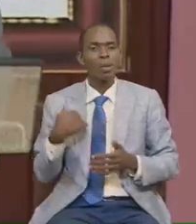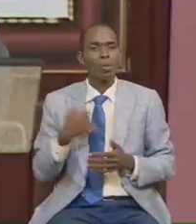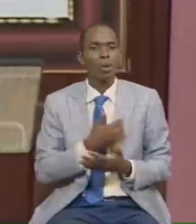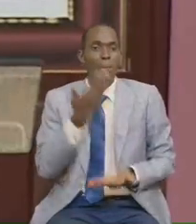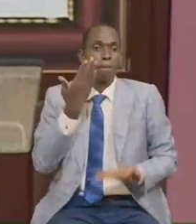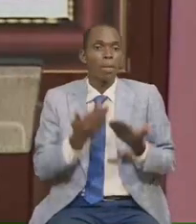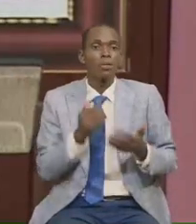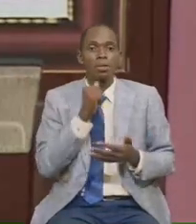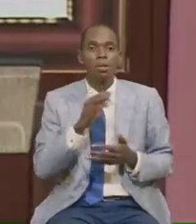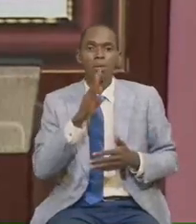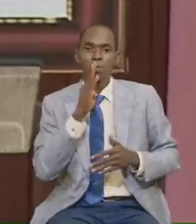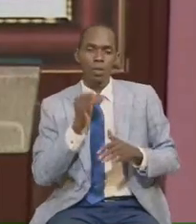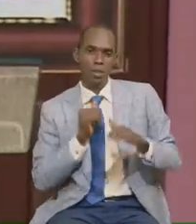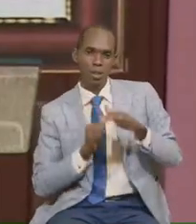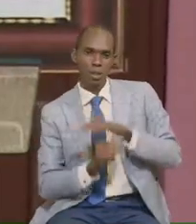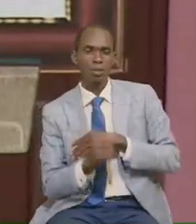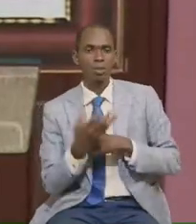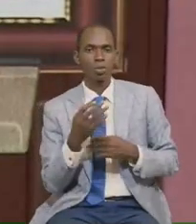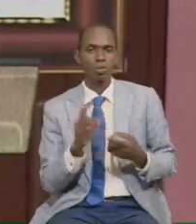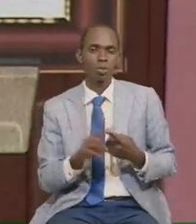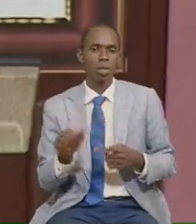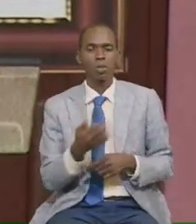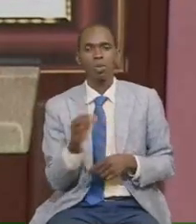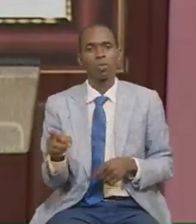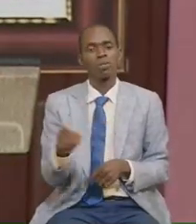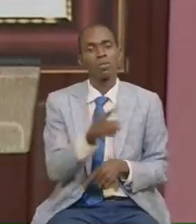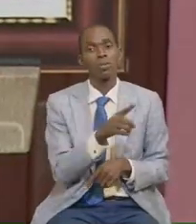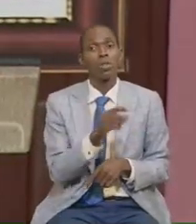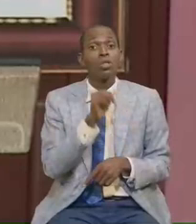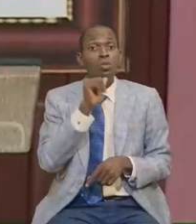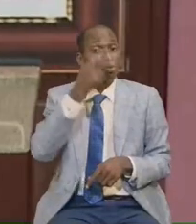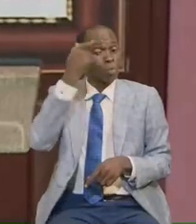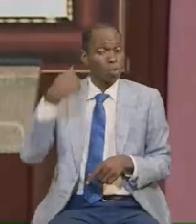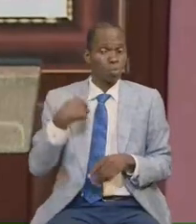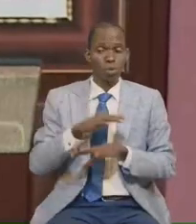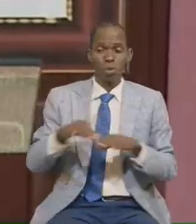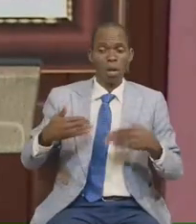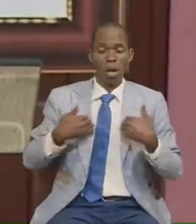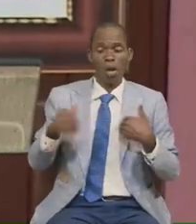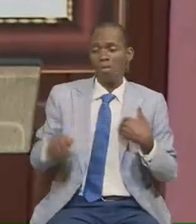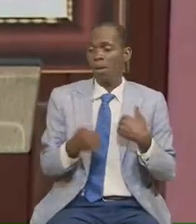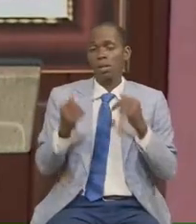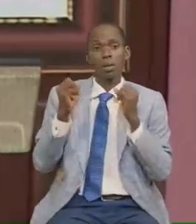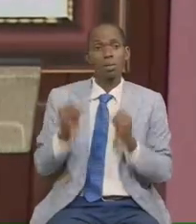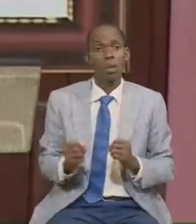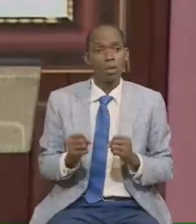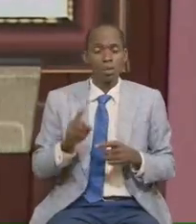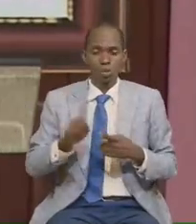à aucun de vous. Ce n'est pas que nous n'en ayons le droit, mais nous avons voulu